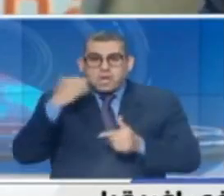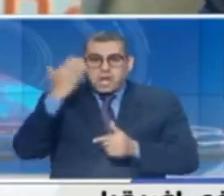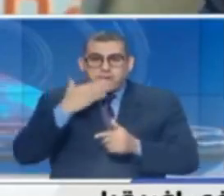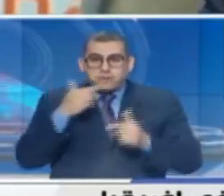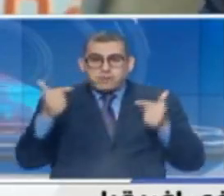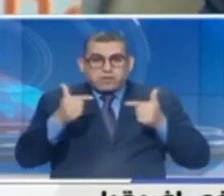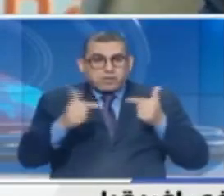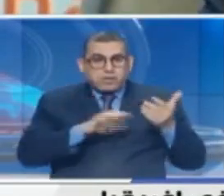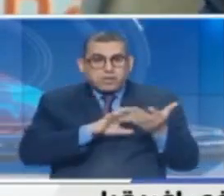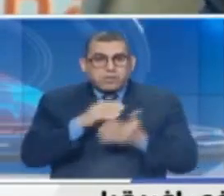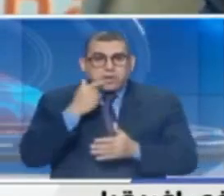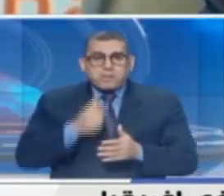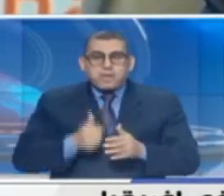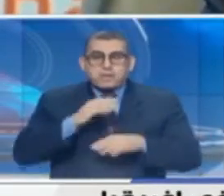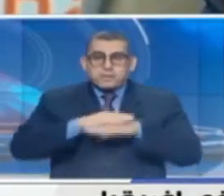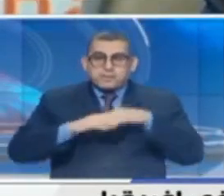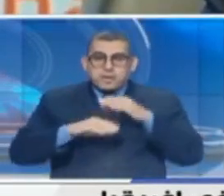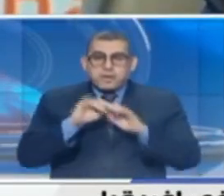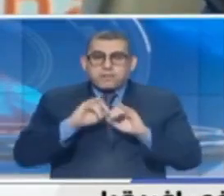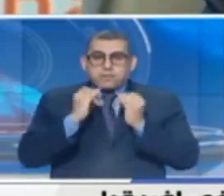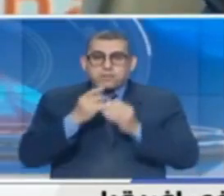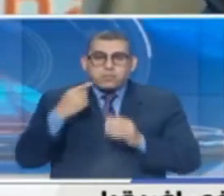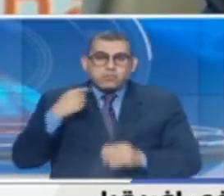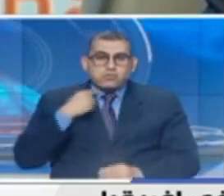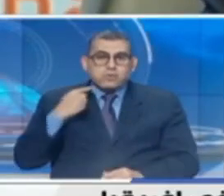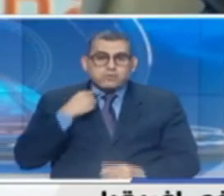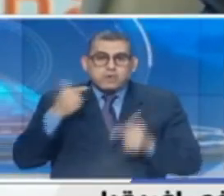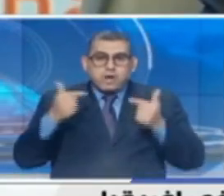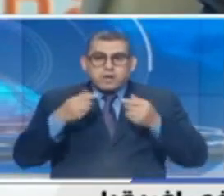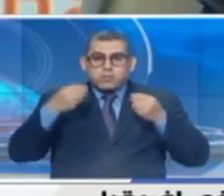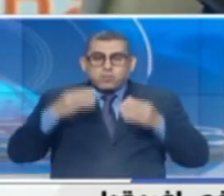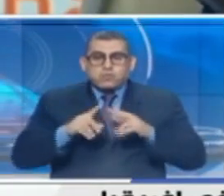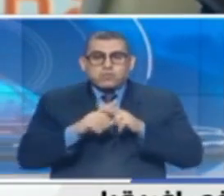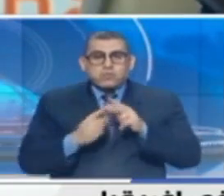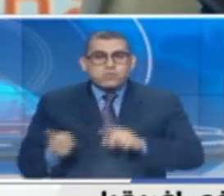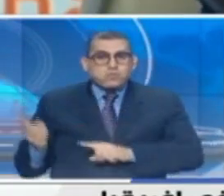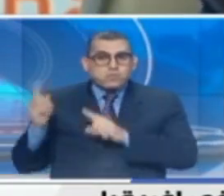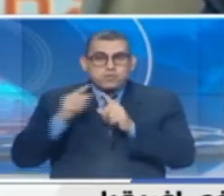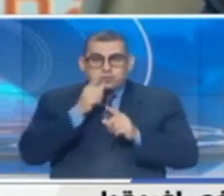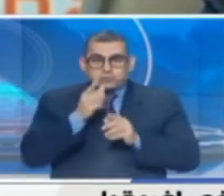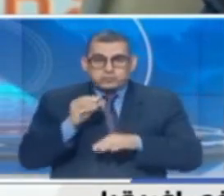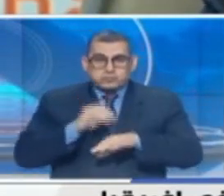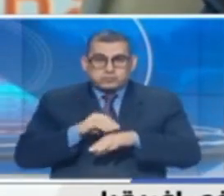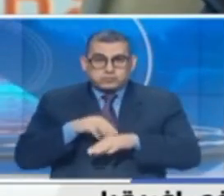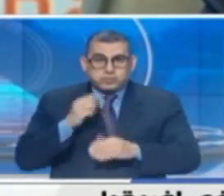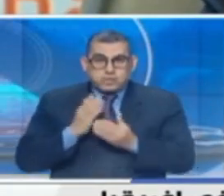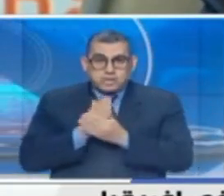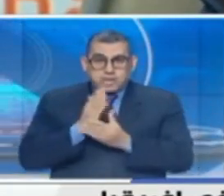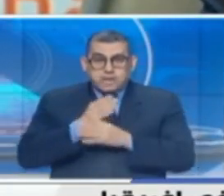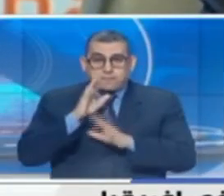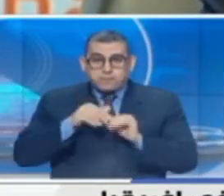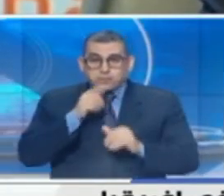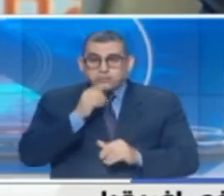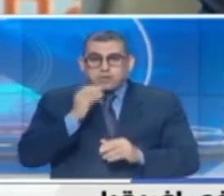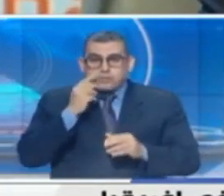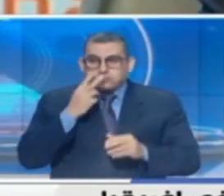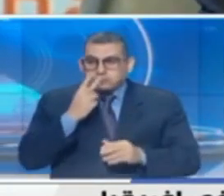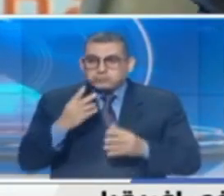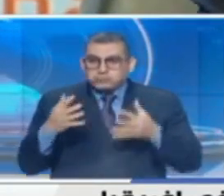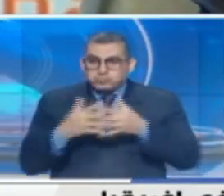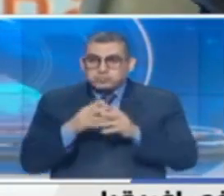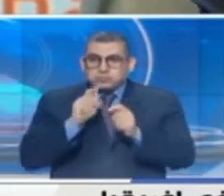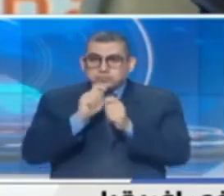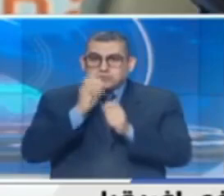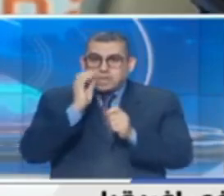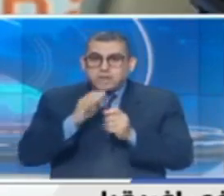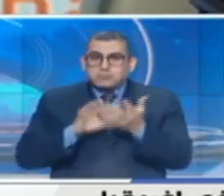من خلال إعادة بناء المجتمعات التي عانت من ويلات الحروب والنزاعات. وطلب شكري بوضع رؤية مشتركة لمعالجة